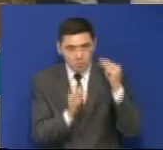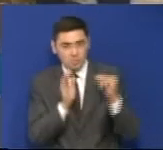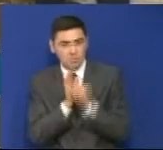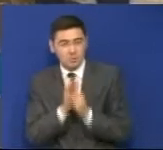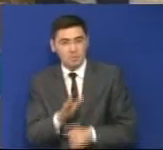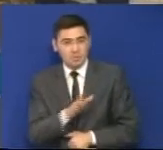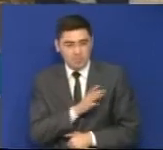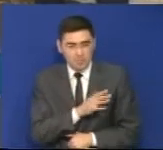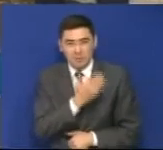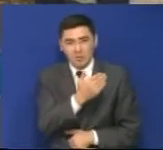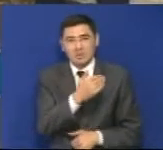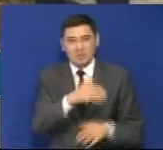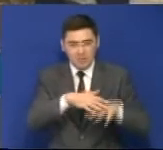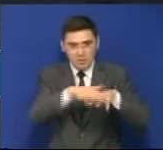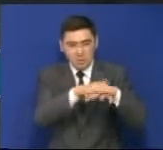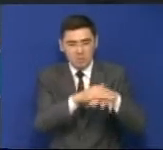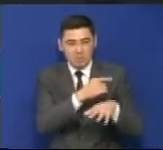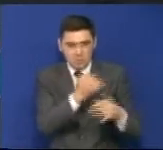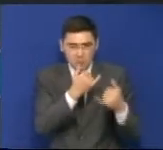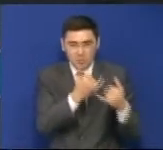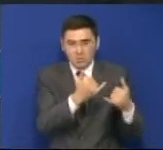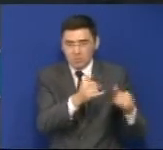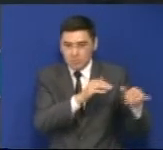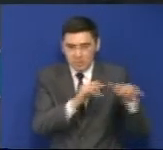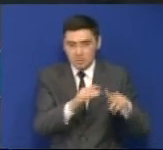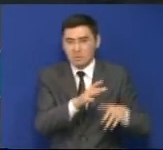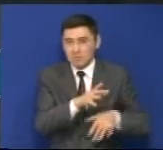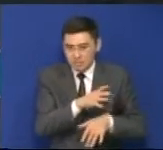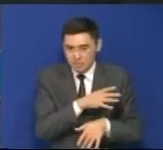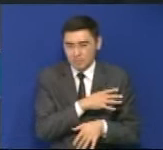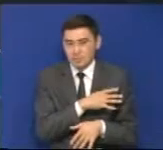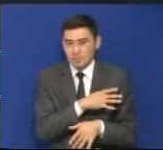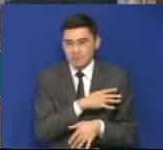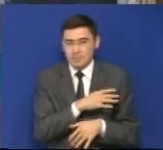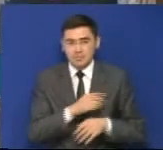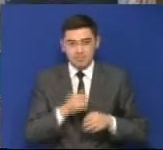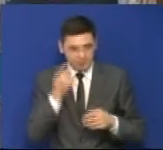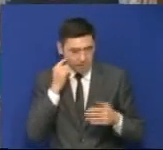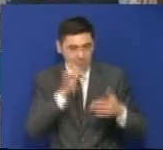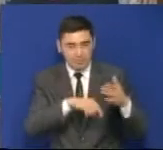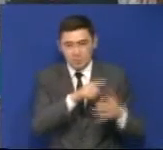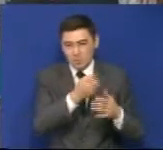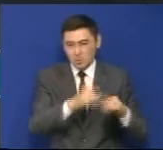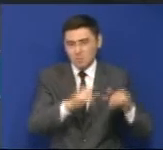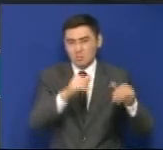нәрсе істедіңіз. Достығымызды әрі қарай нығайтып, алыс-беріспен барыс-келісті нығайта беретінімізге сенімдімін.